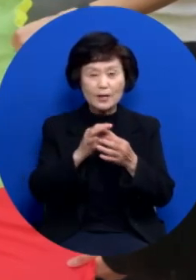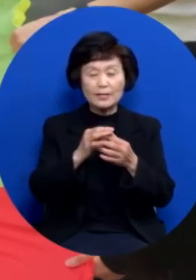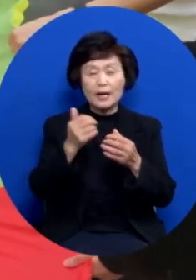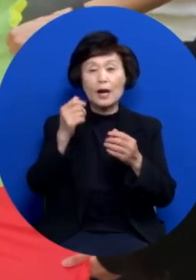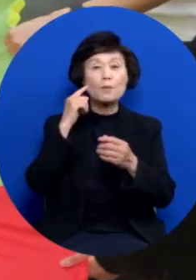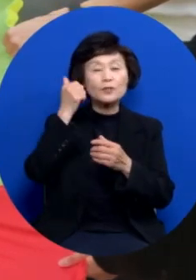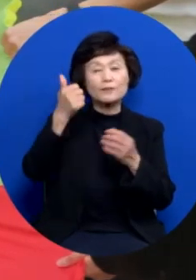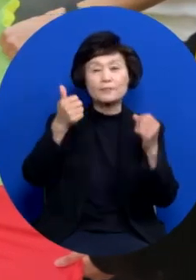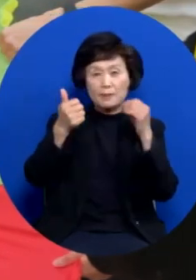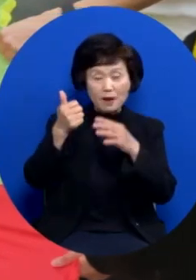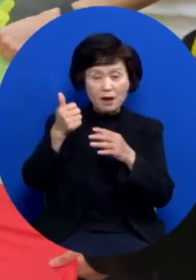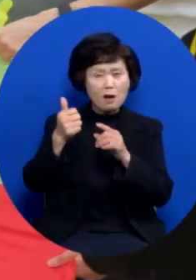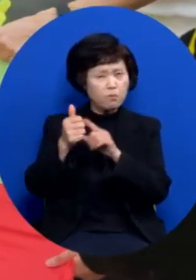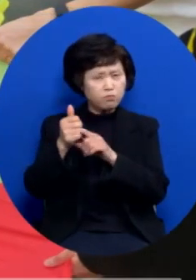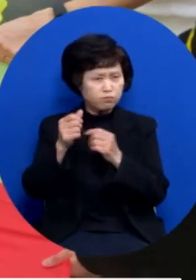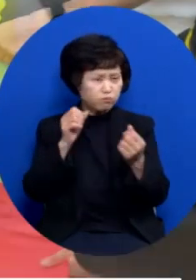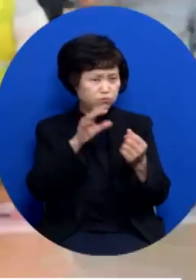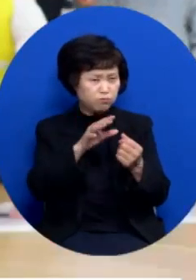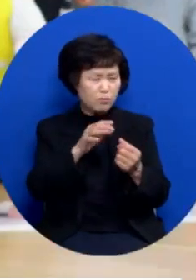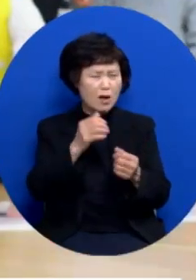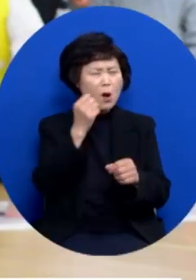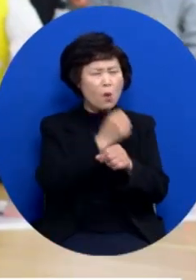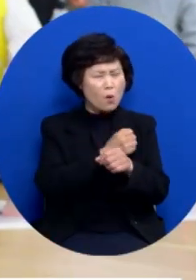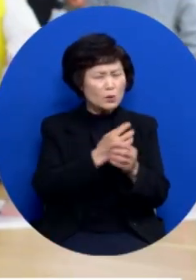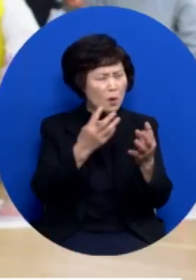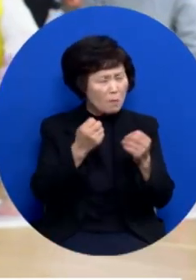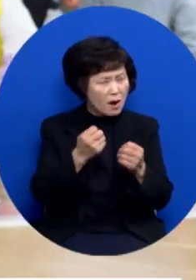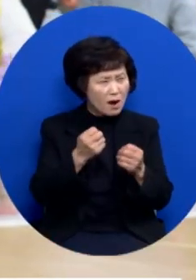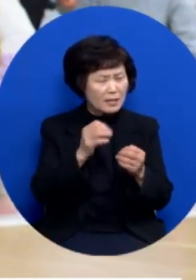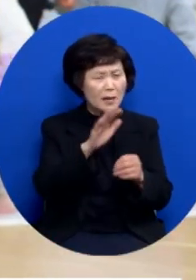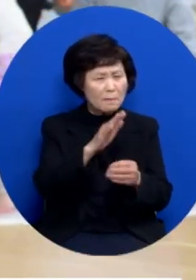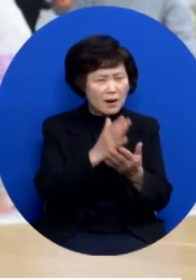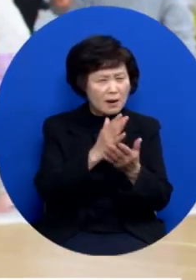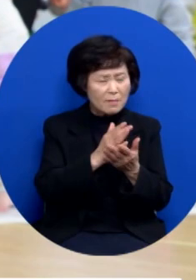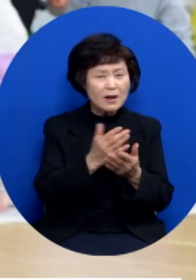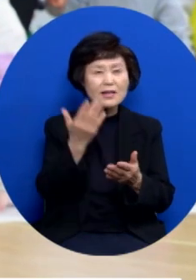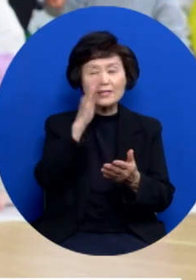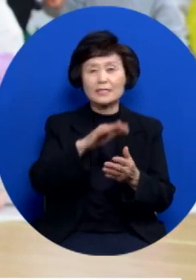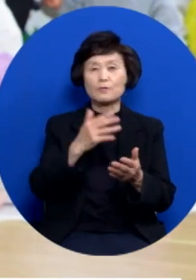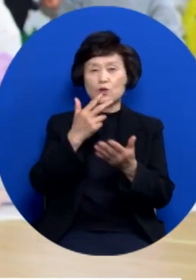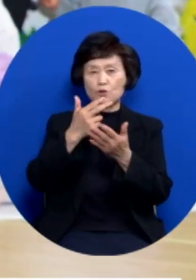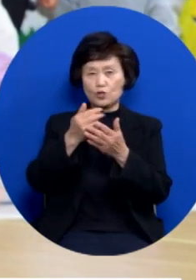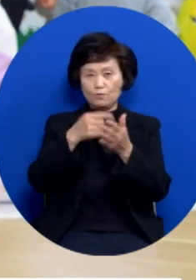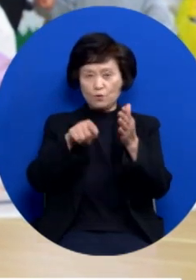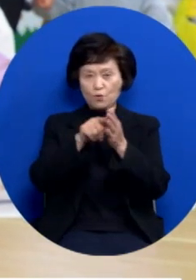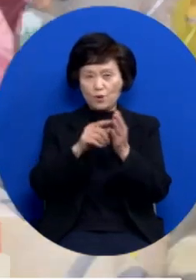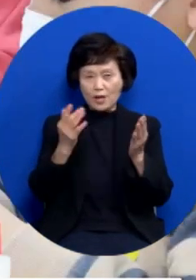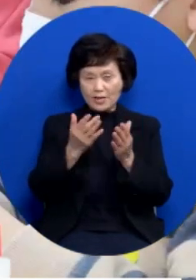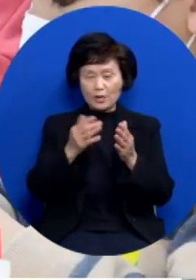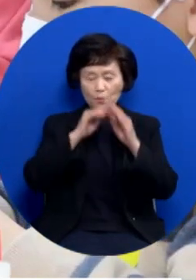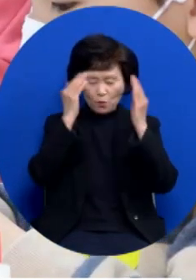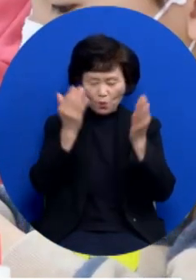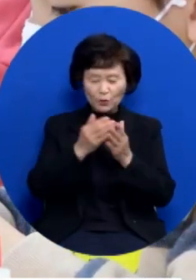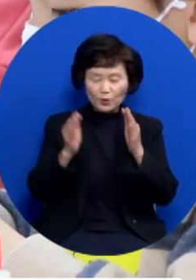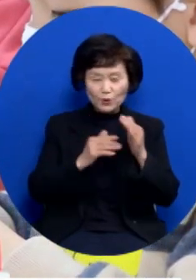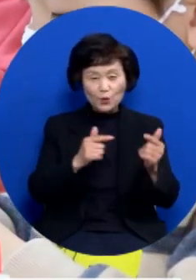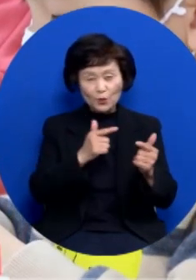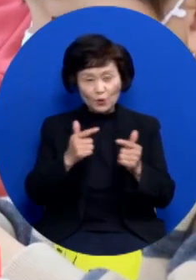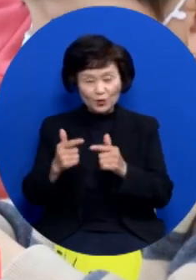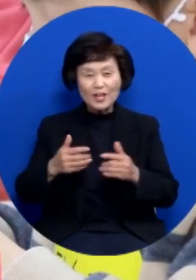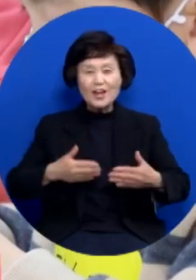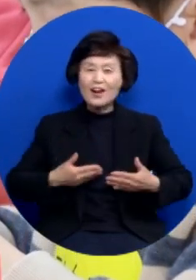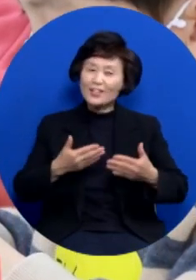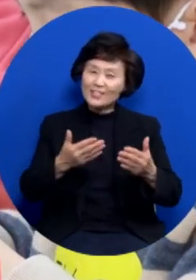목사는 고생스러운 일이라며 만류했지만 주님을 위한 고생이라며 모든 성도들은 헌신적으로 섬겨오고